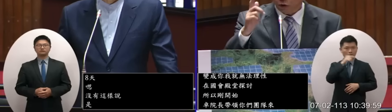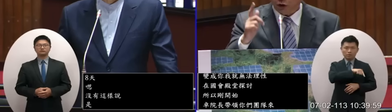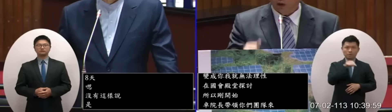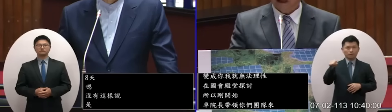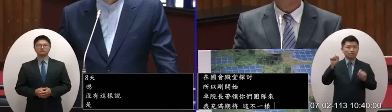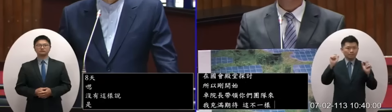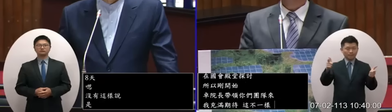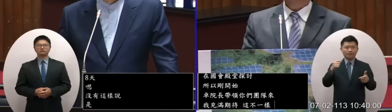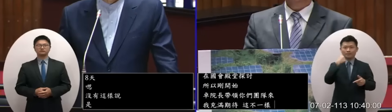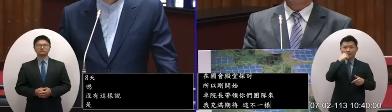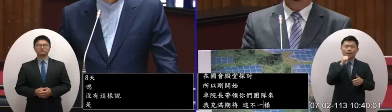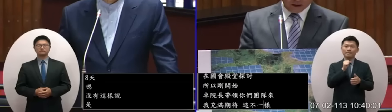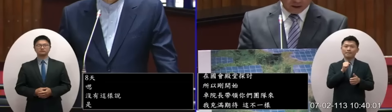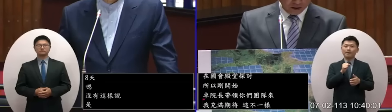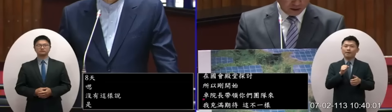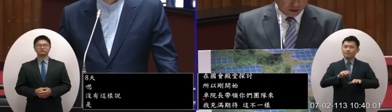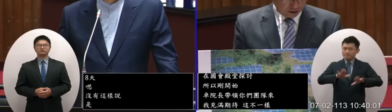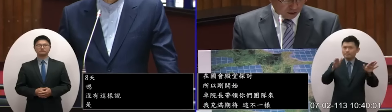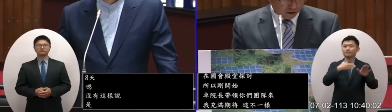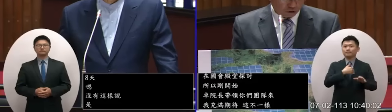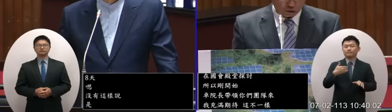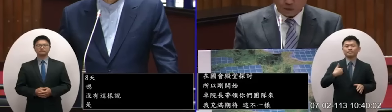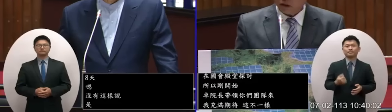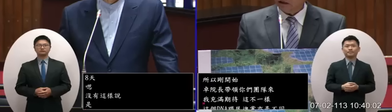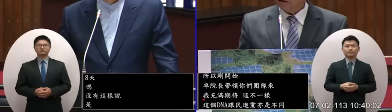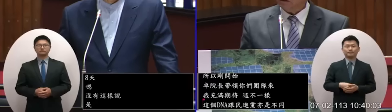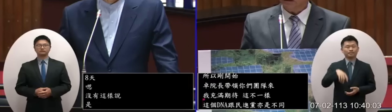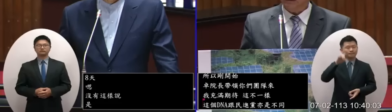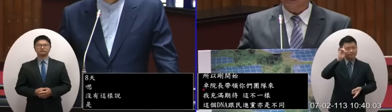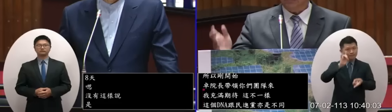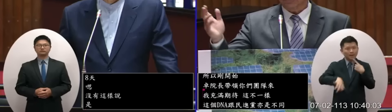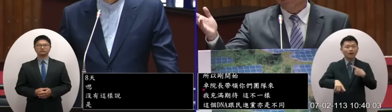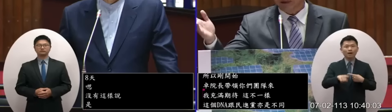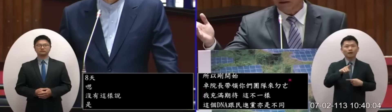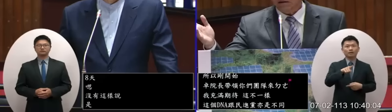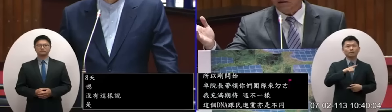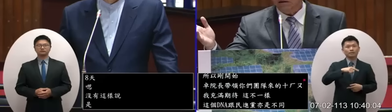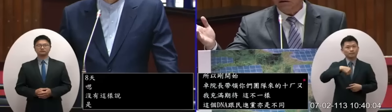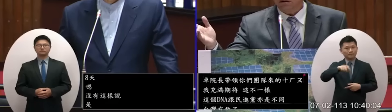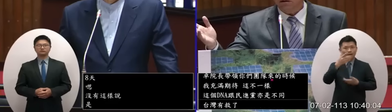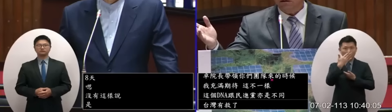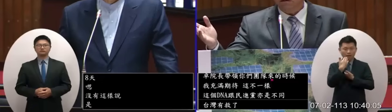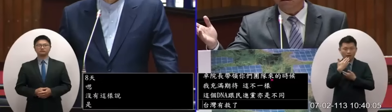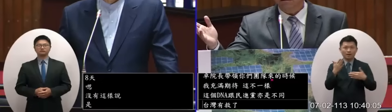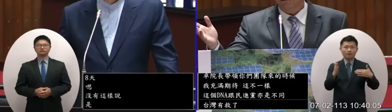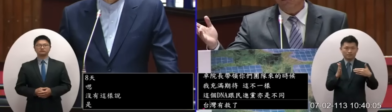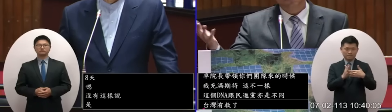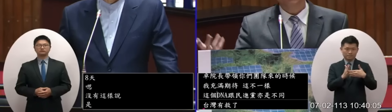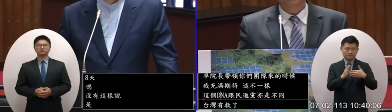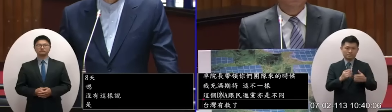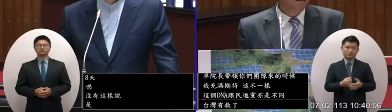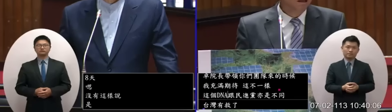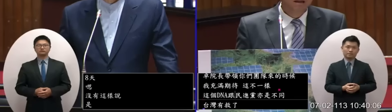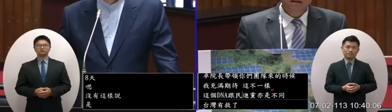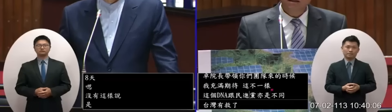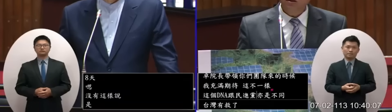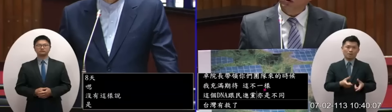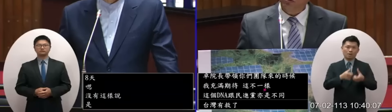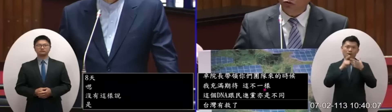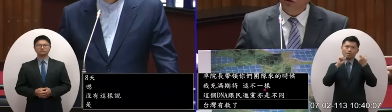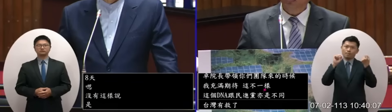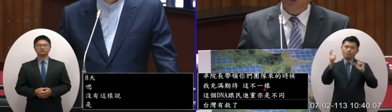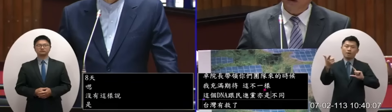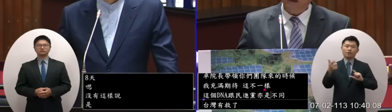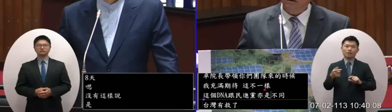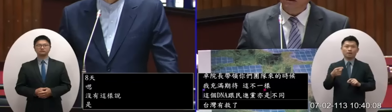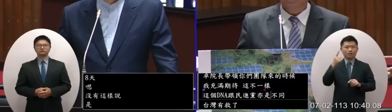台湾有救啊！那个殊不知，你等于食一顿饭，我切！你怎